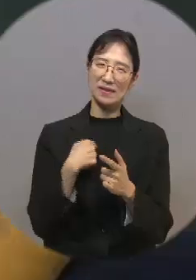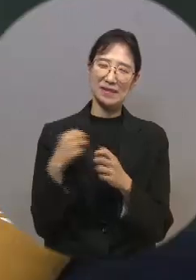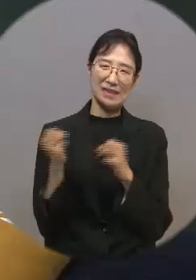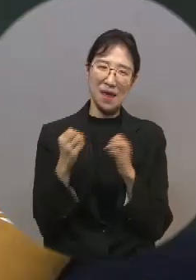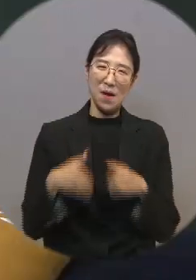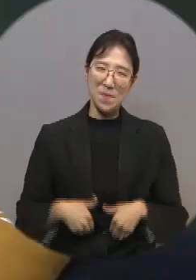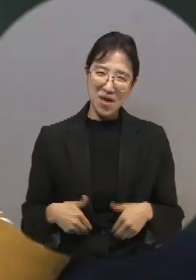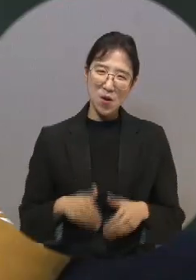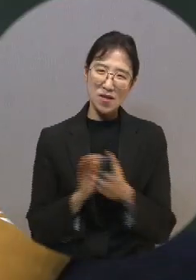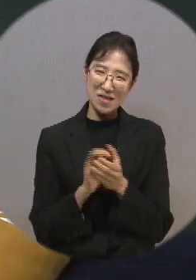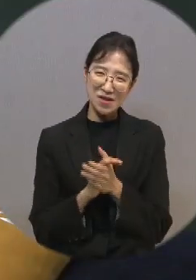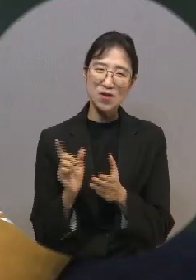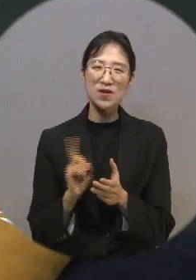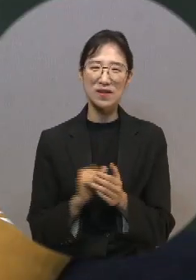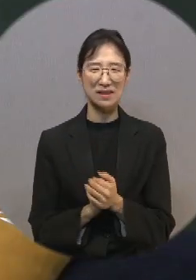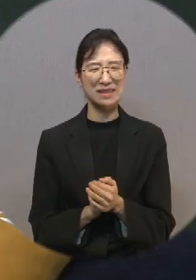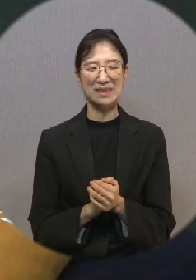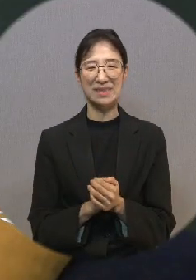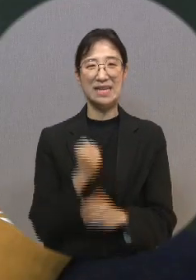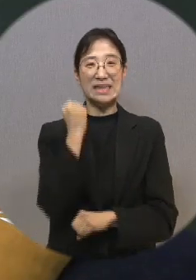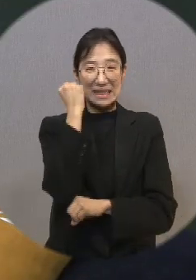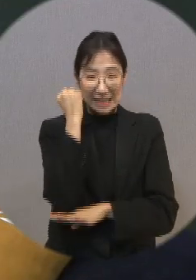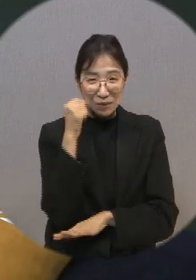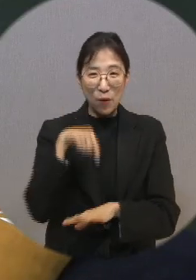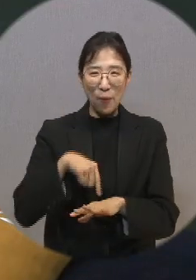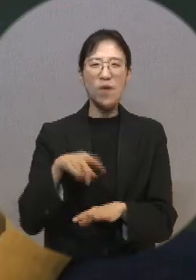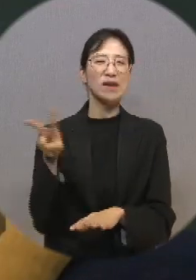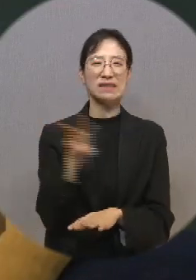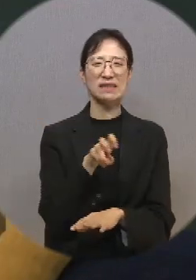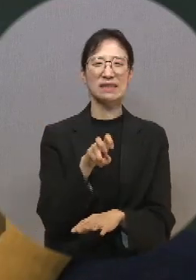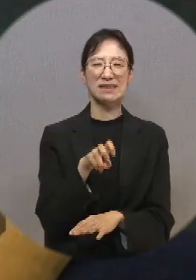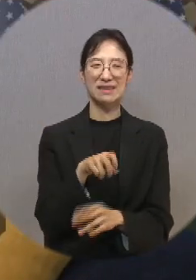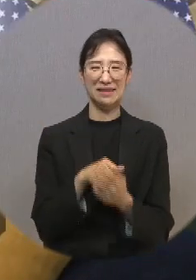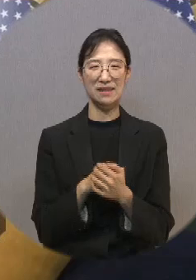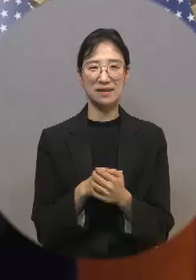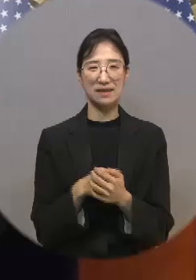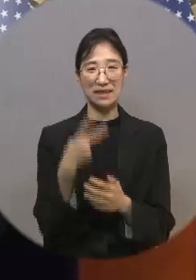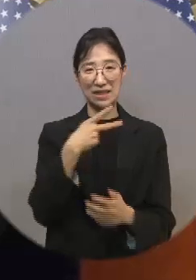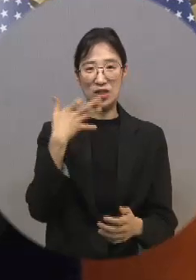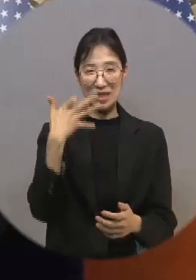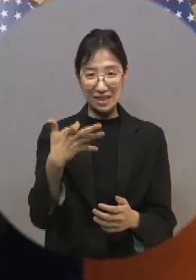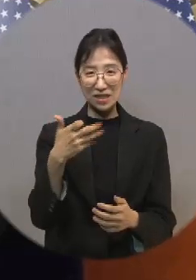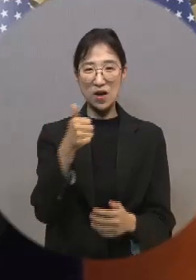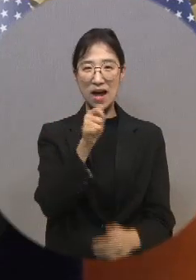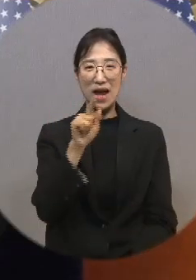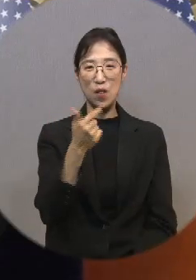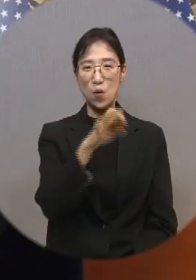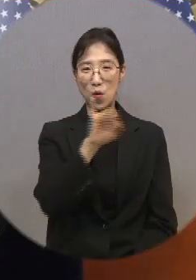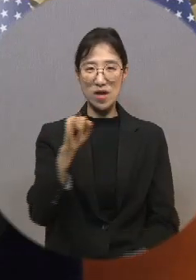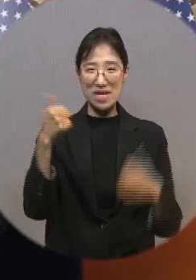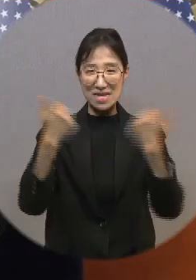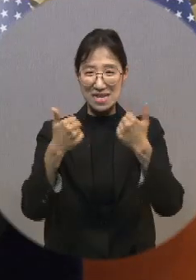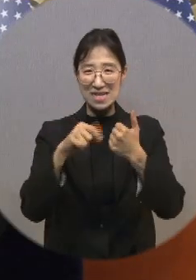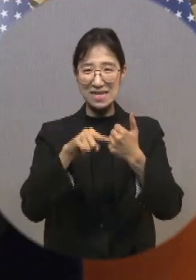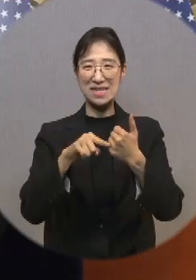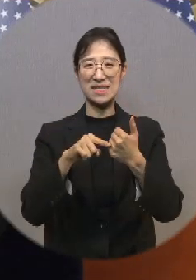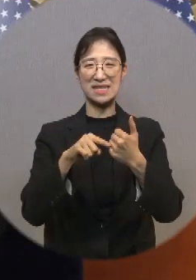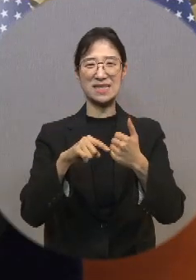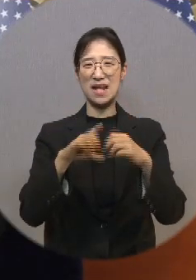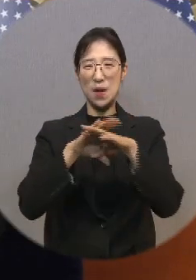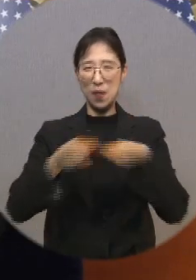볼지. 기본적으로는 괘씸한 사람이죠. 이 2019년 하노이 회담 결렬 때 김정은이 완전히 되게 다급한 모습이